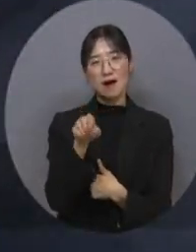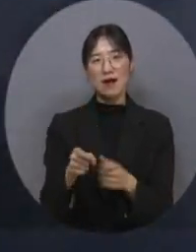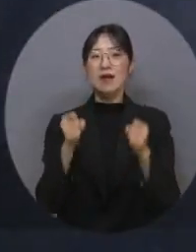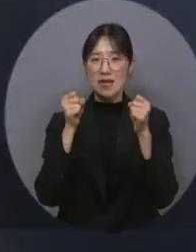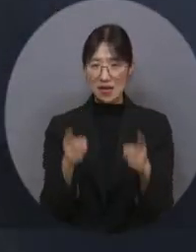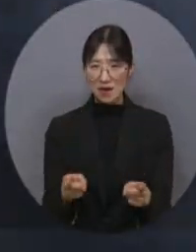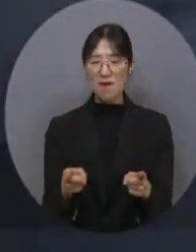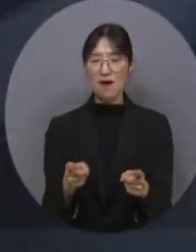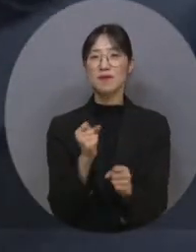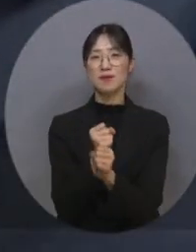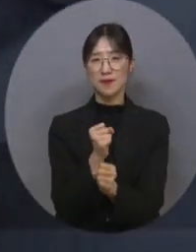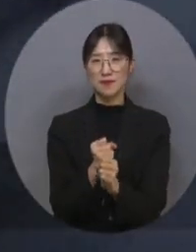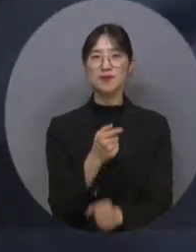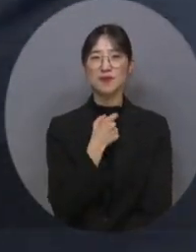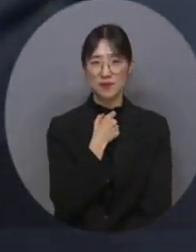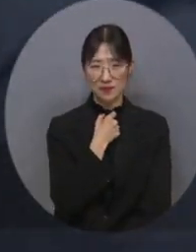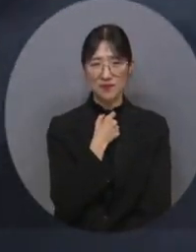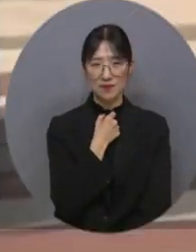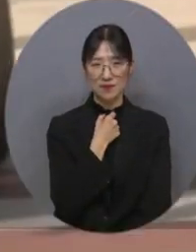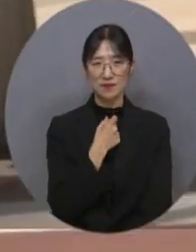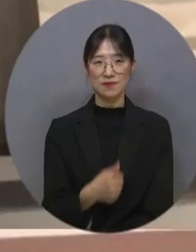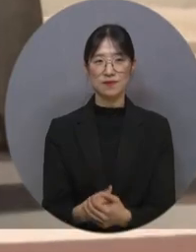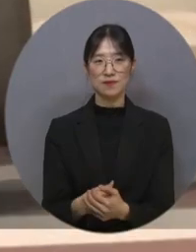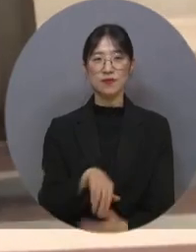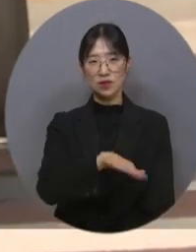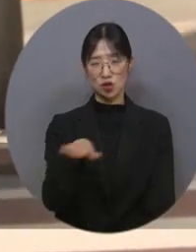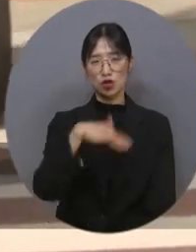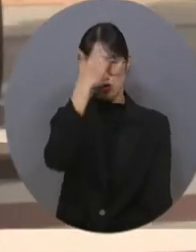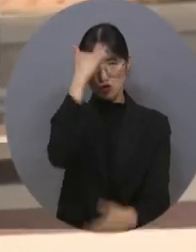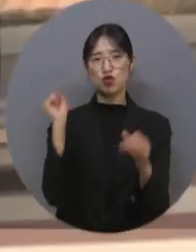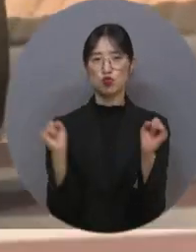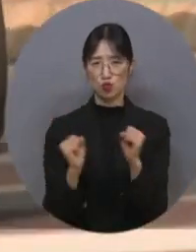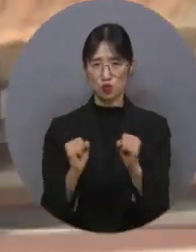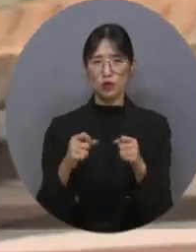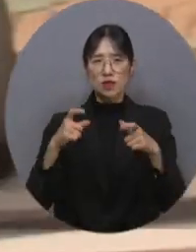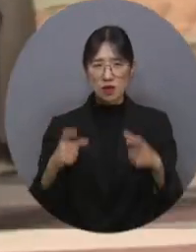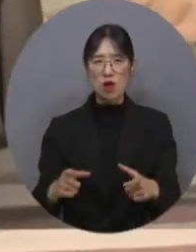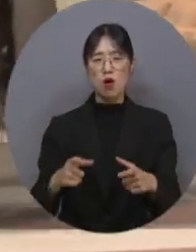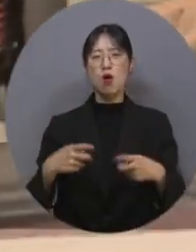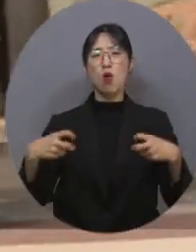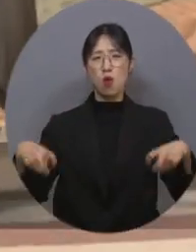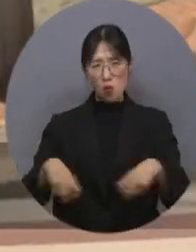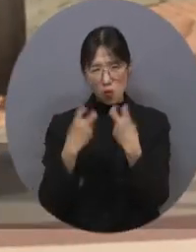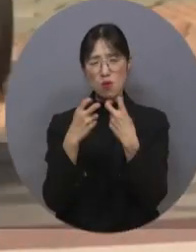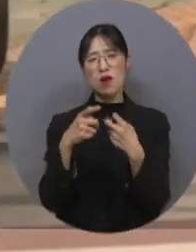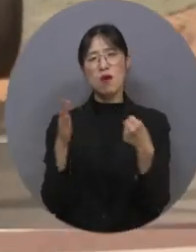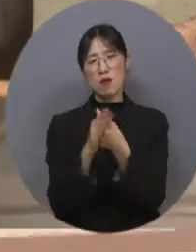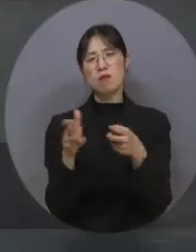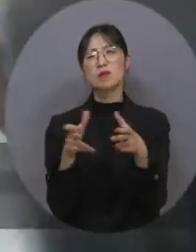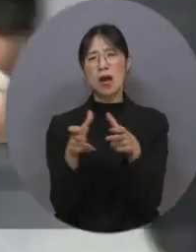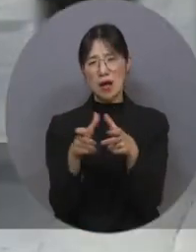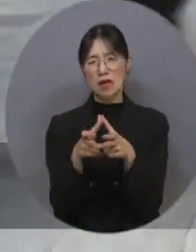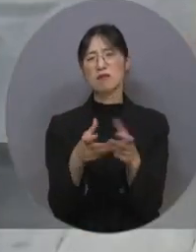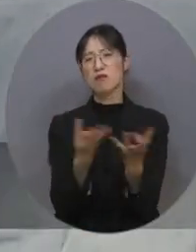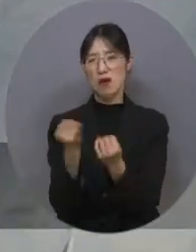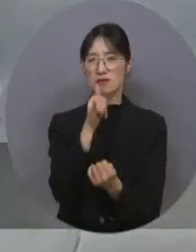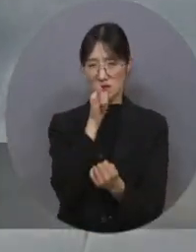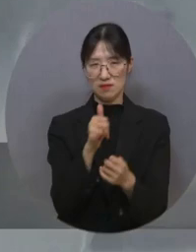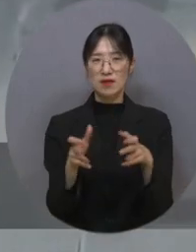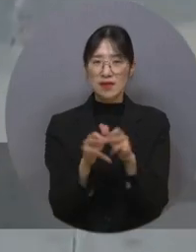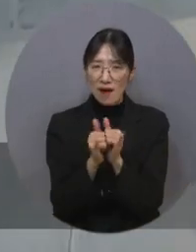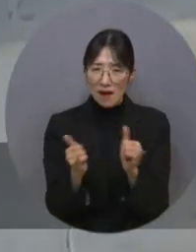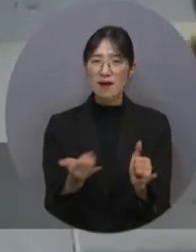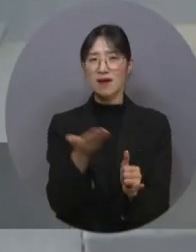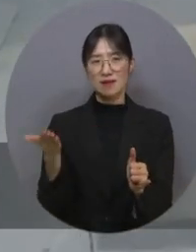그런 기회를 만들어 보고자 합니다. 우리 충북에 교통사고로 인한 장애인들이 많이 있습니다. 우리